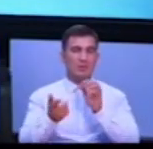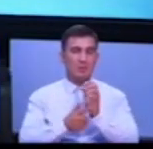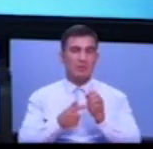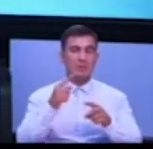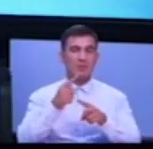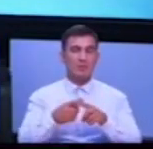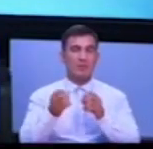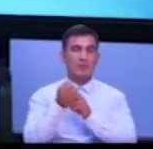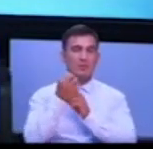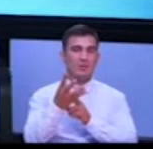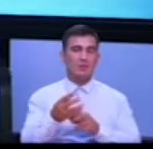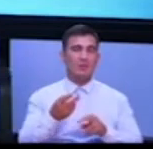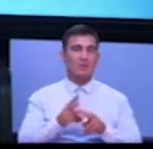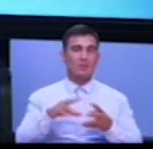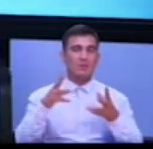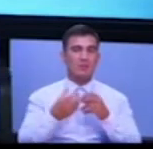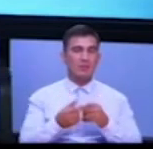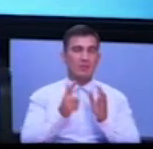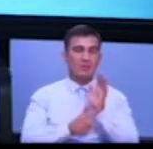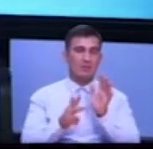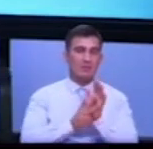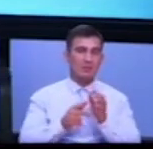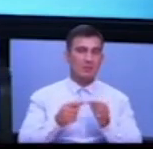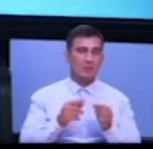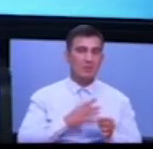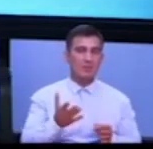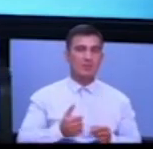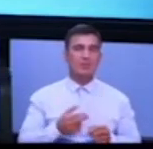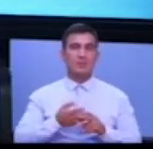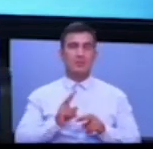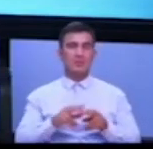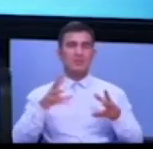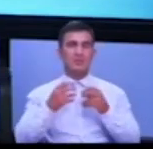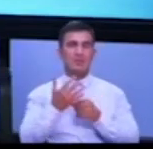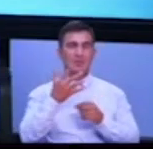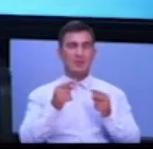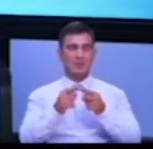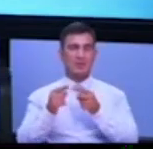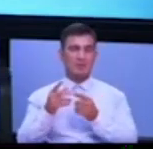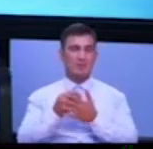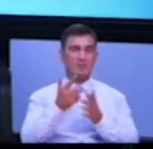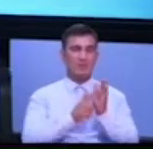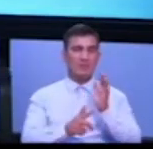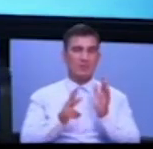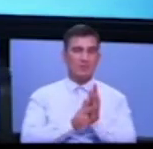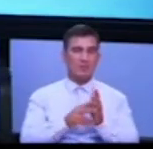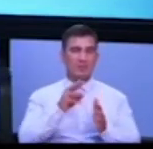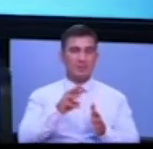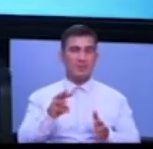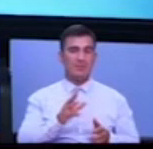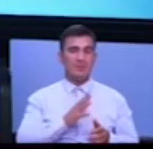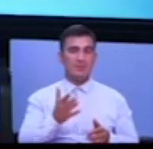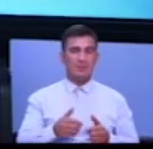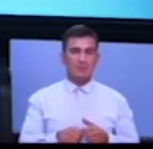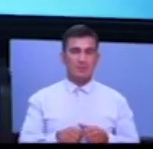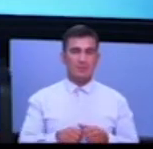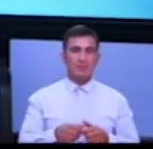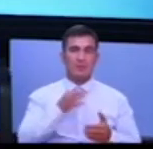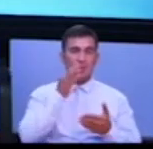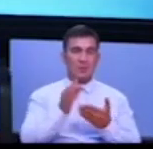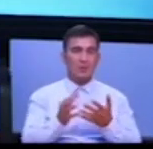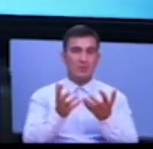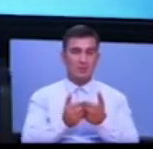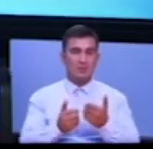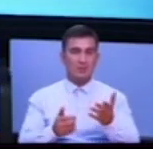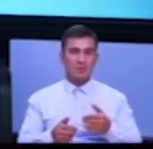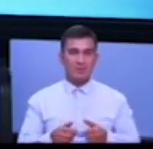va qo'shib 14 natija 78 ga teng. Demak, bu 5 burchakning perimetri 78 mm ekan. Javobini